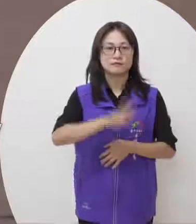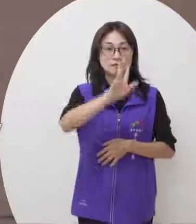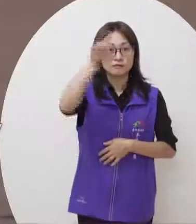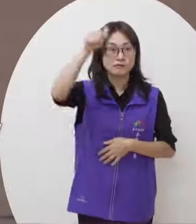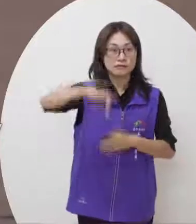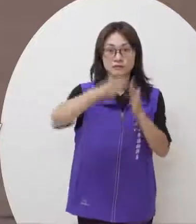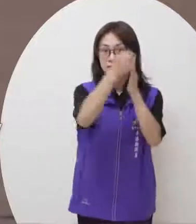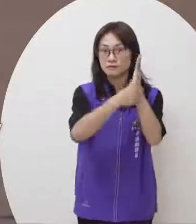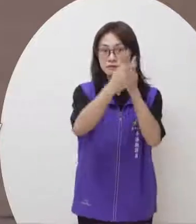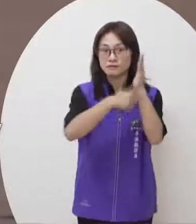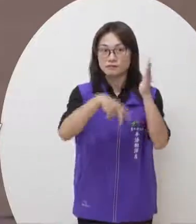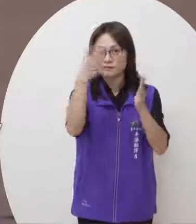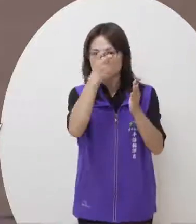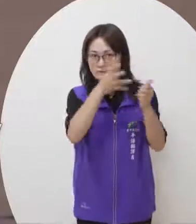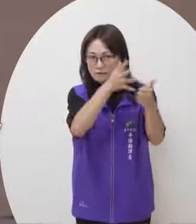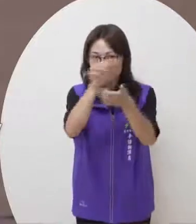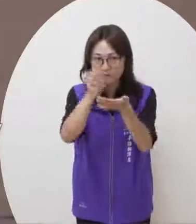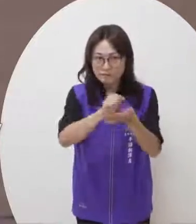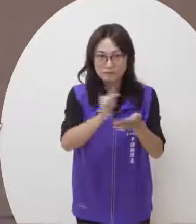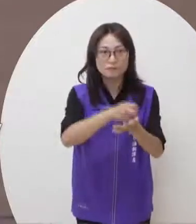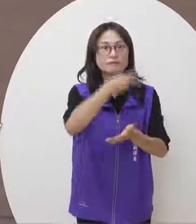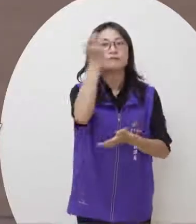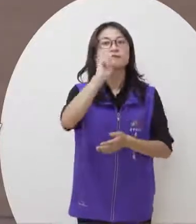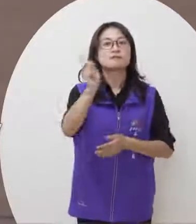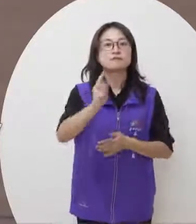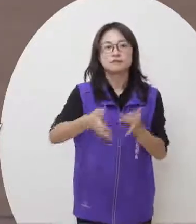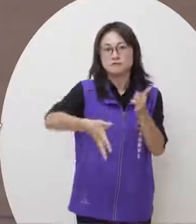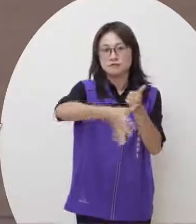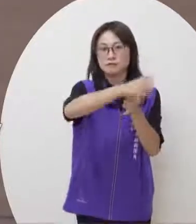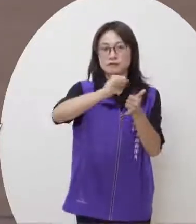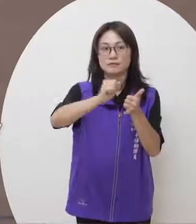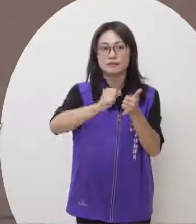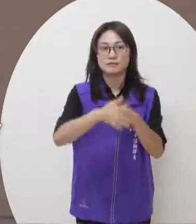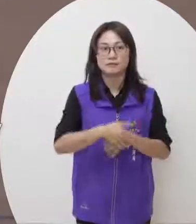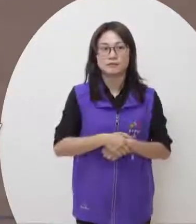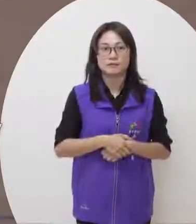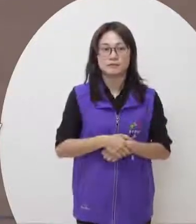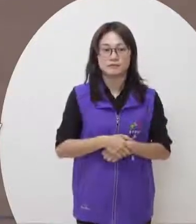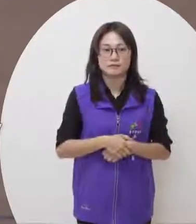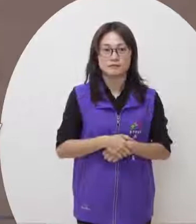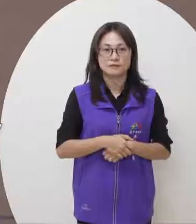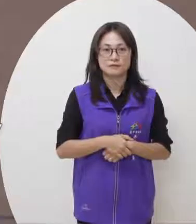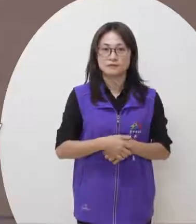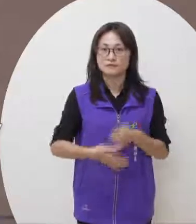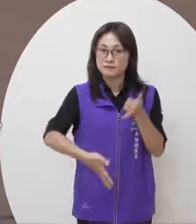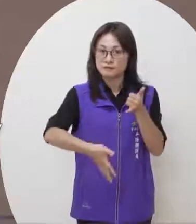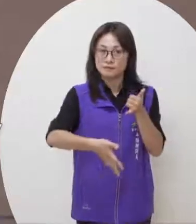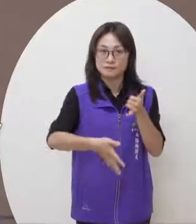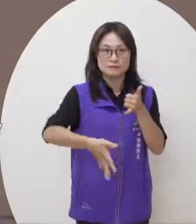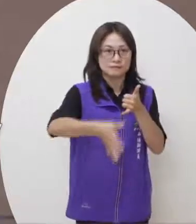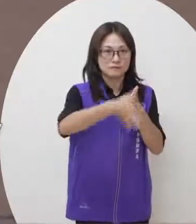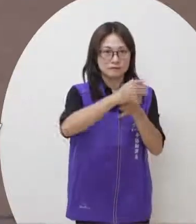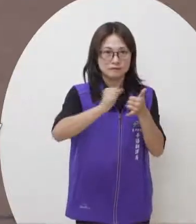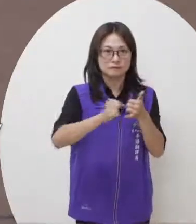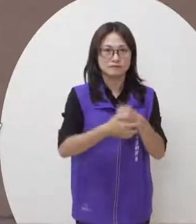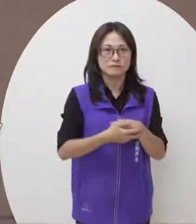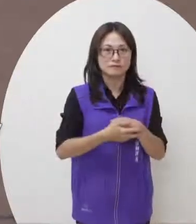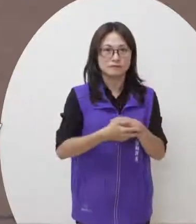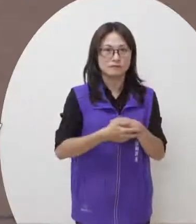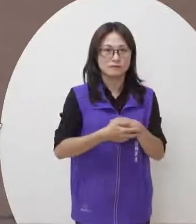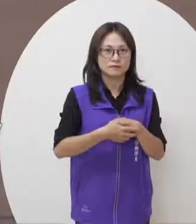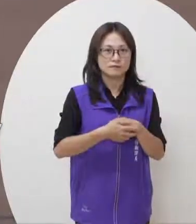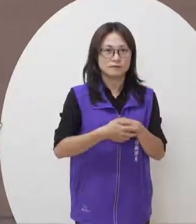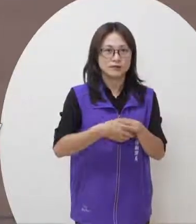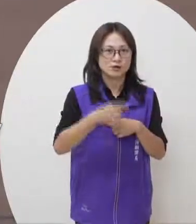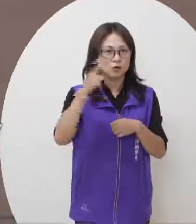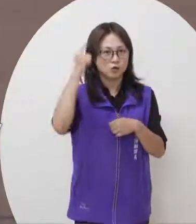志调查全台湾一百这个全台湾呢最想移居的城市，